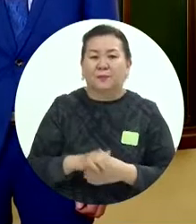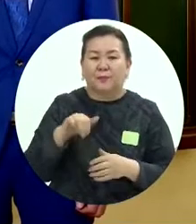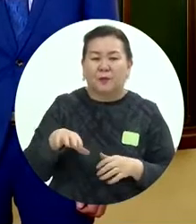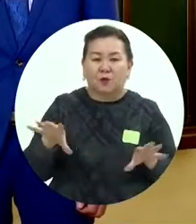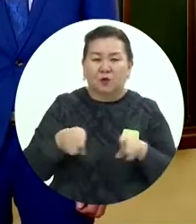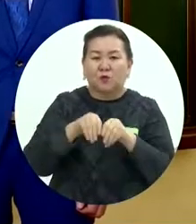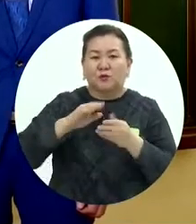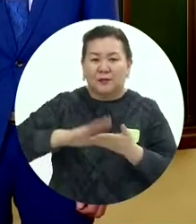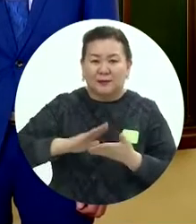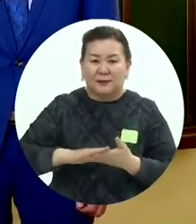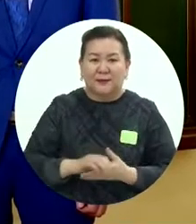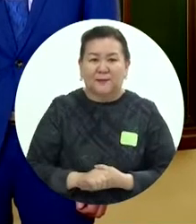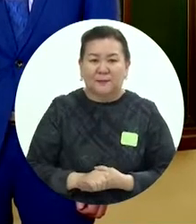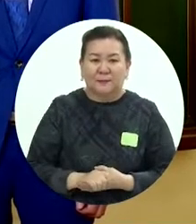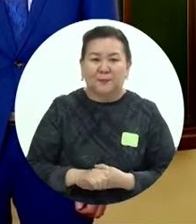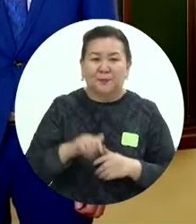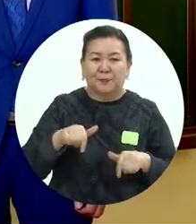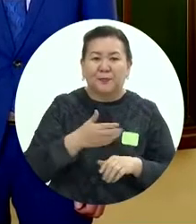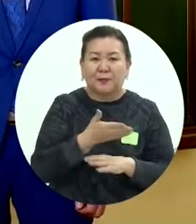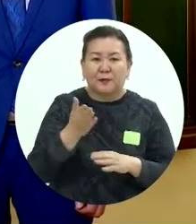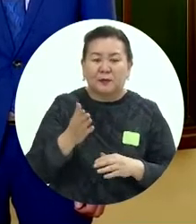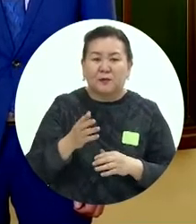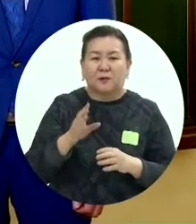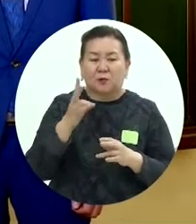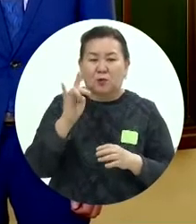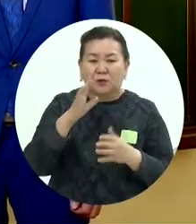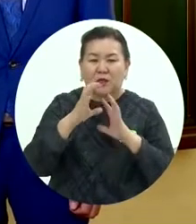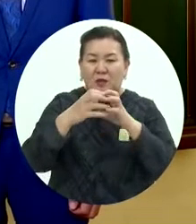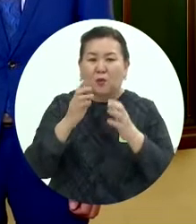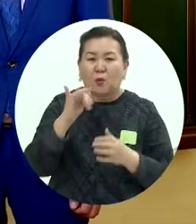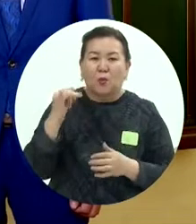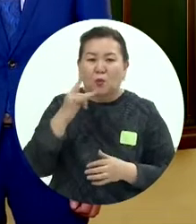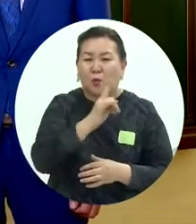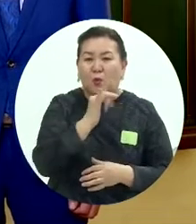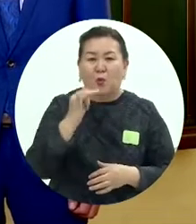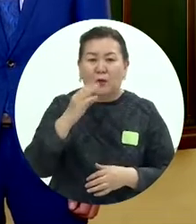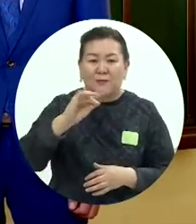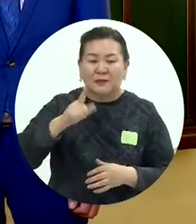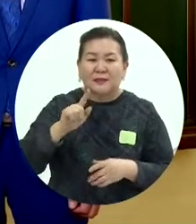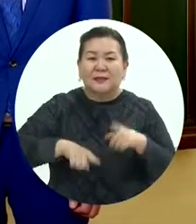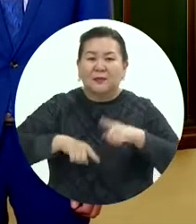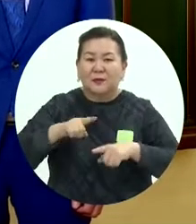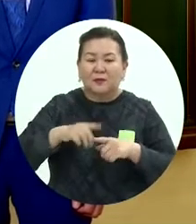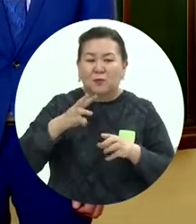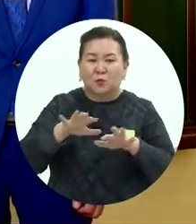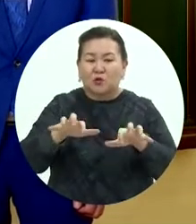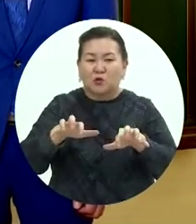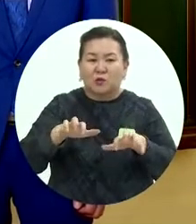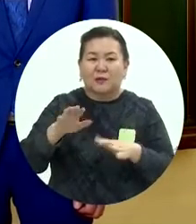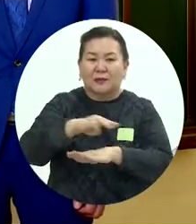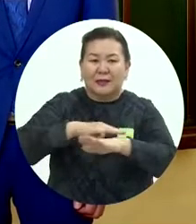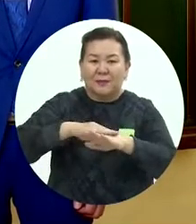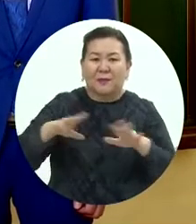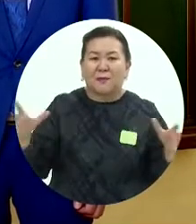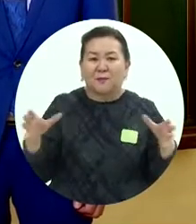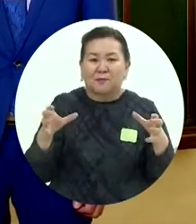тухай давчхан танилцлаа. За тэгэхээр сүүлийн жилүүдэд дэлхийн уур амьсгалын өөрчлөлт, дэлхийн дутаарлын нөлөөгөөр мөслөгийн талбай